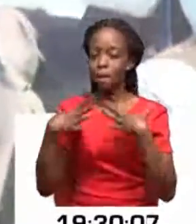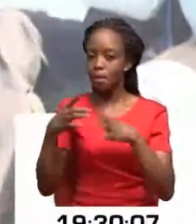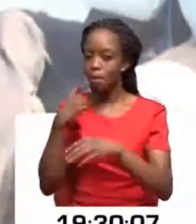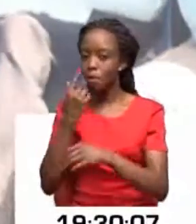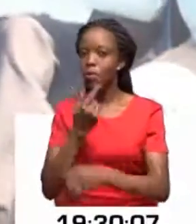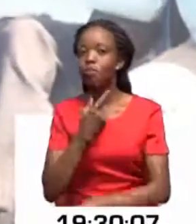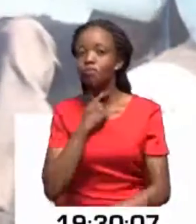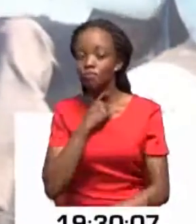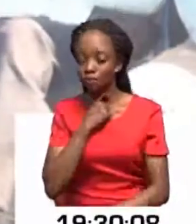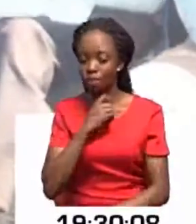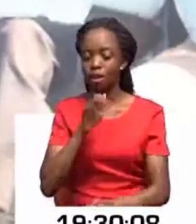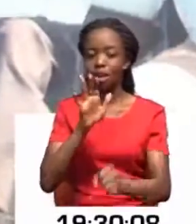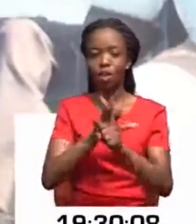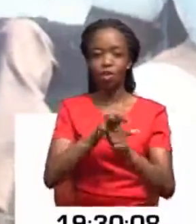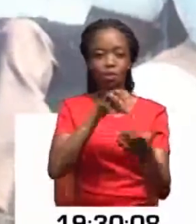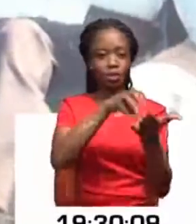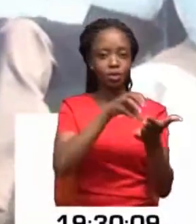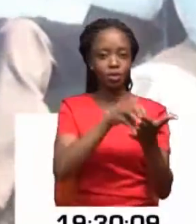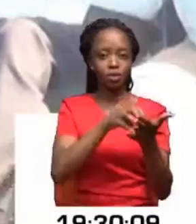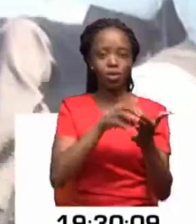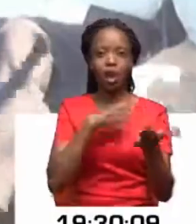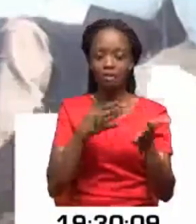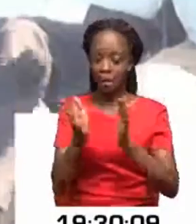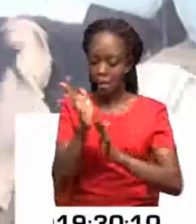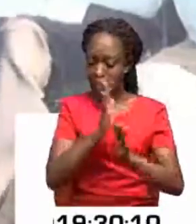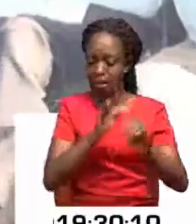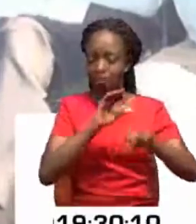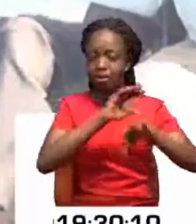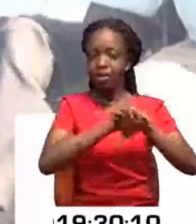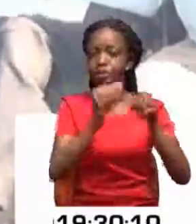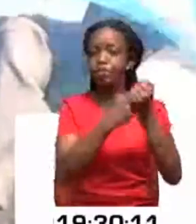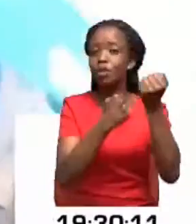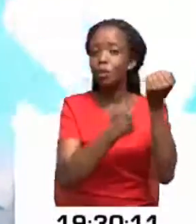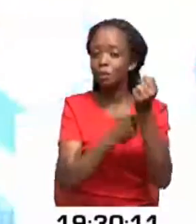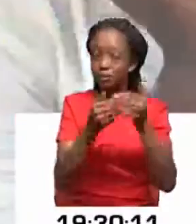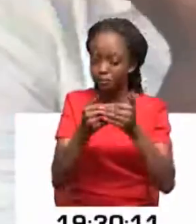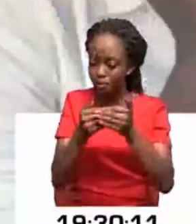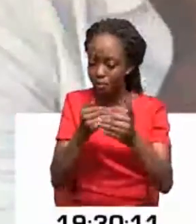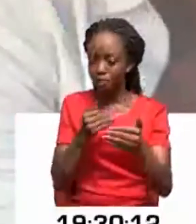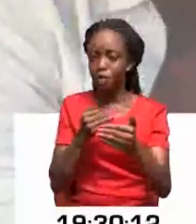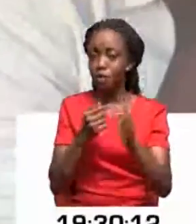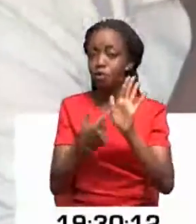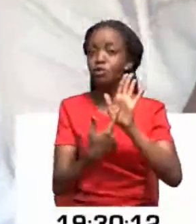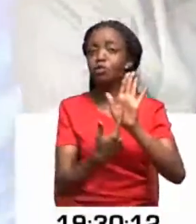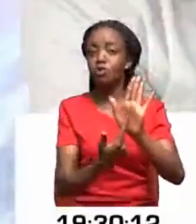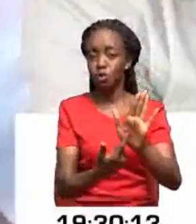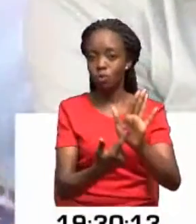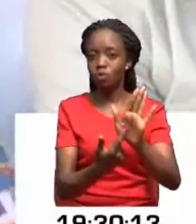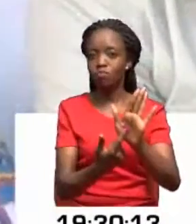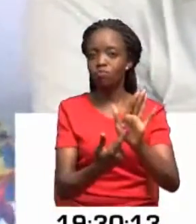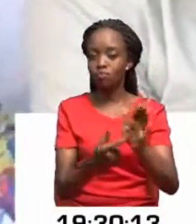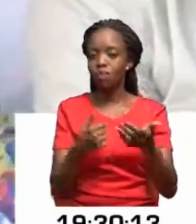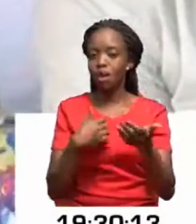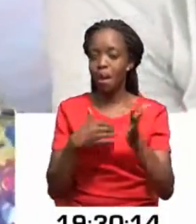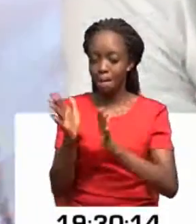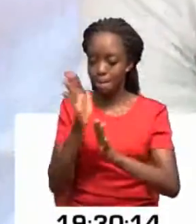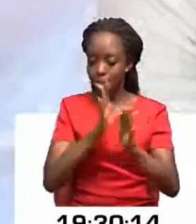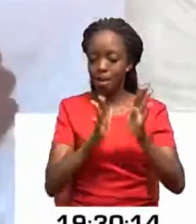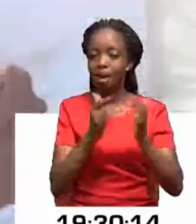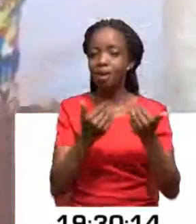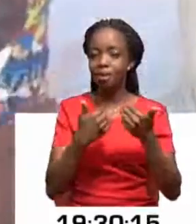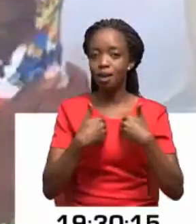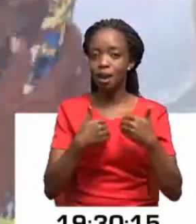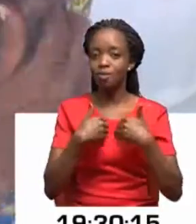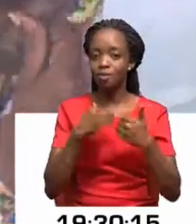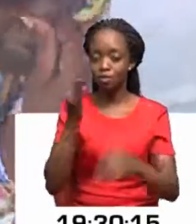mate wadhifa huo wakicheza karate ya kusaka uungwaji mkono wa mapema, ni dhahiri kuwa kitumbua kinazidi kutokota siku